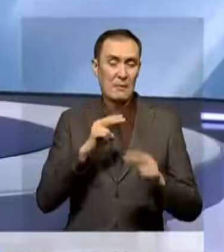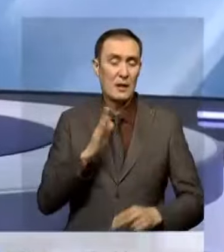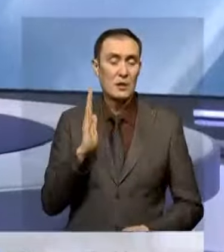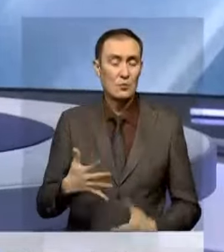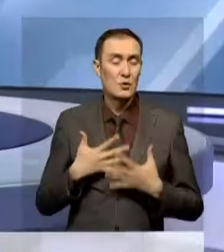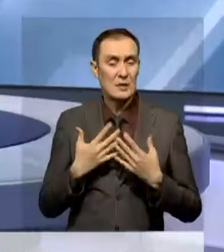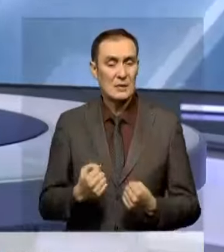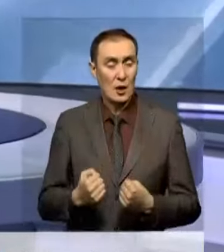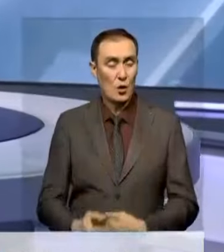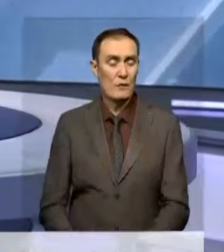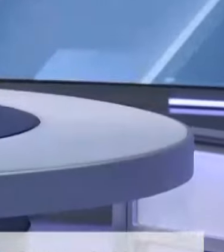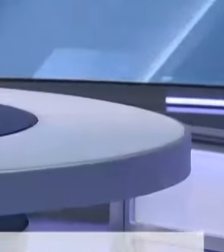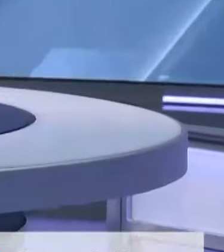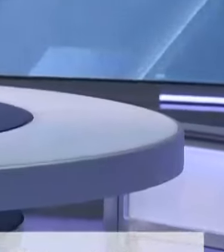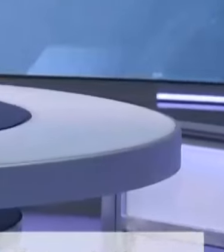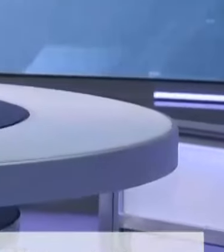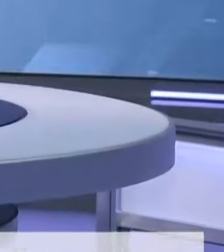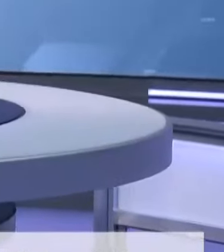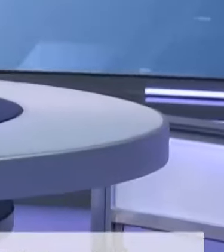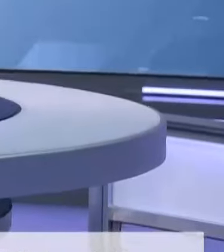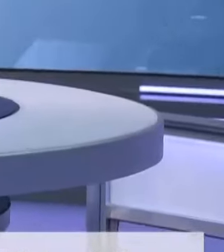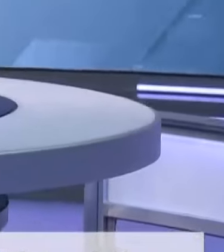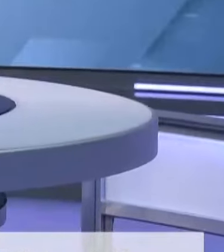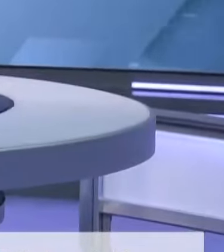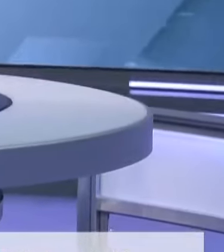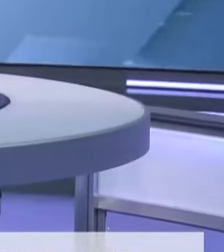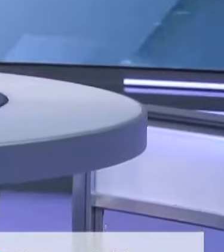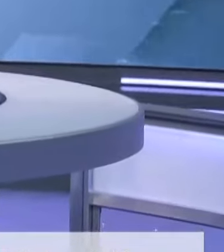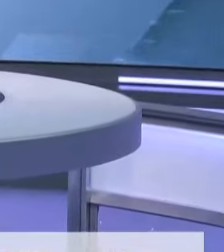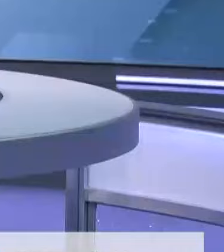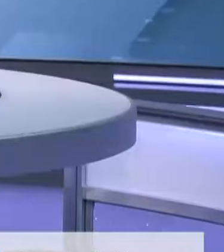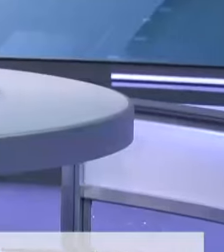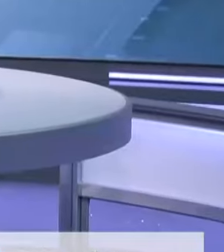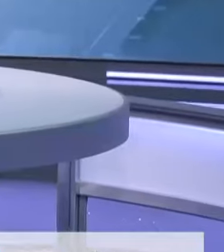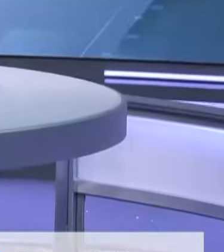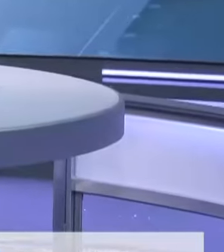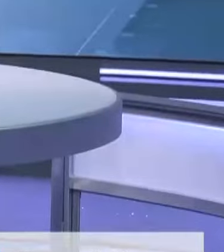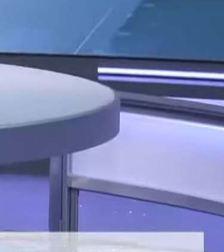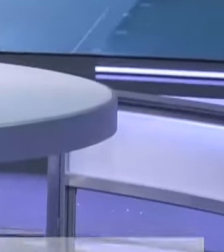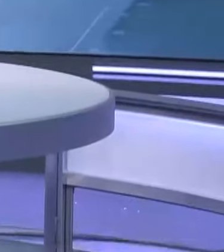нами. Эти и другие новости вы можете найти на наших социальных сетях. Спасибо, всего доброго.